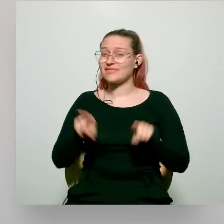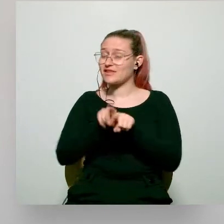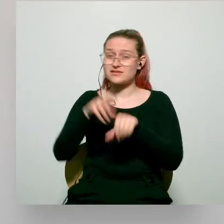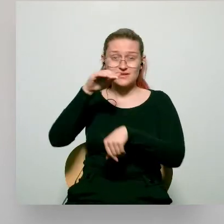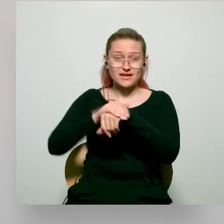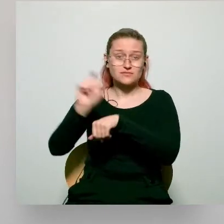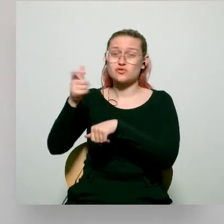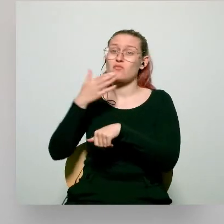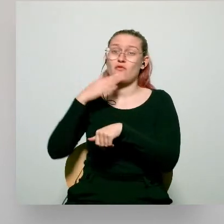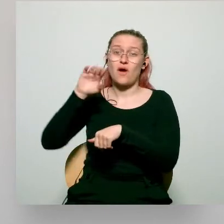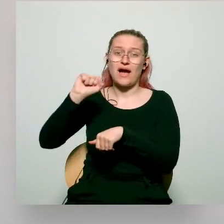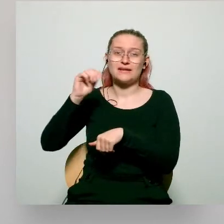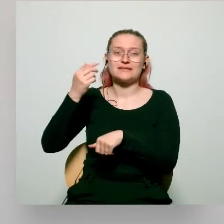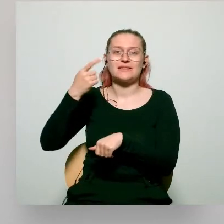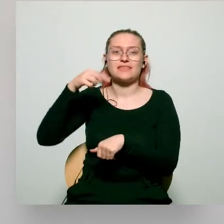Portnow.